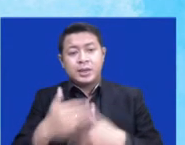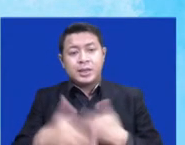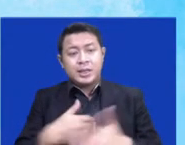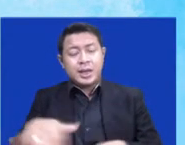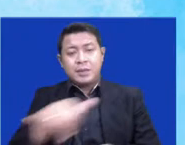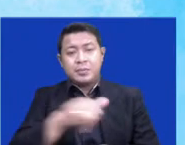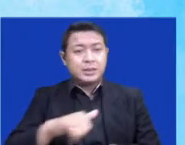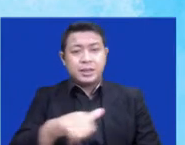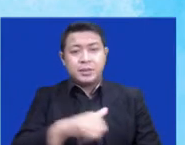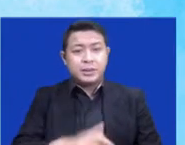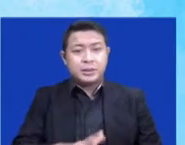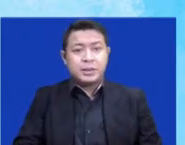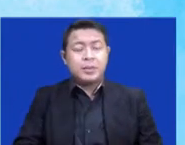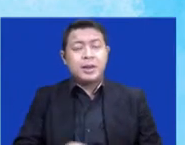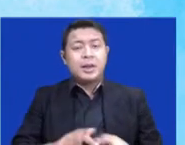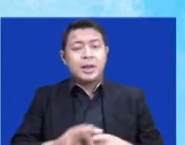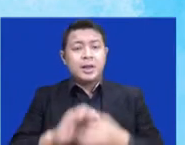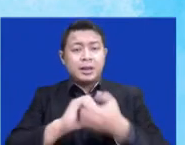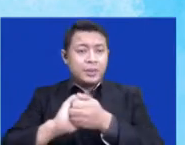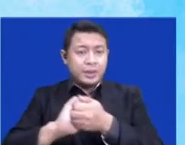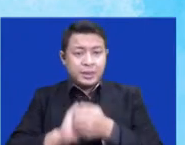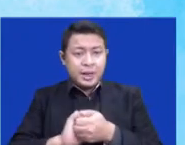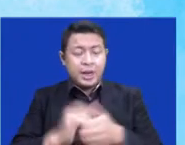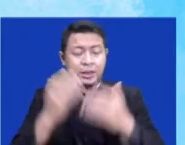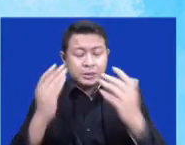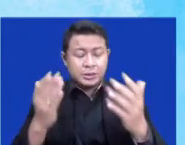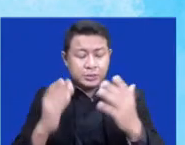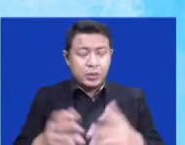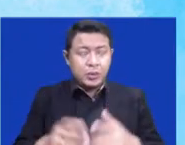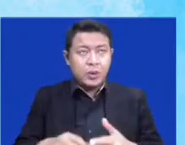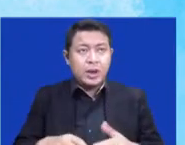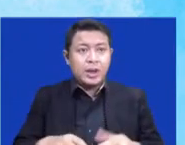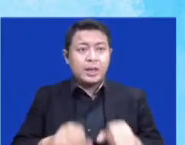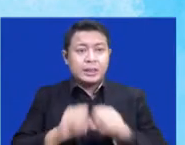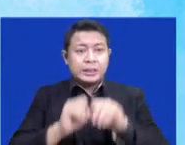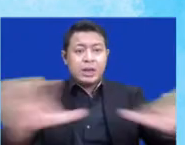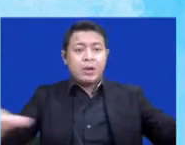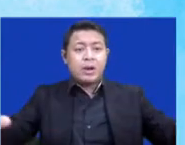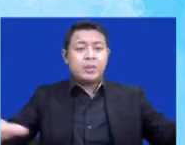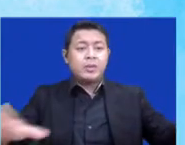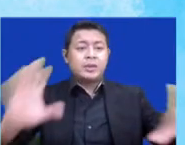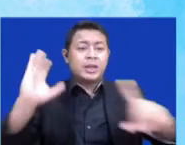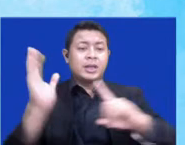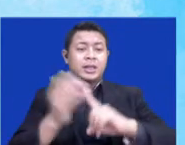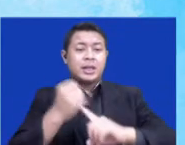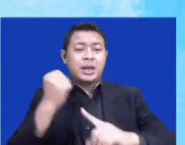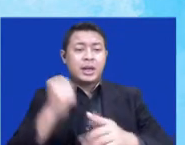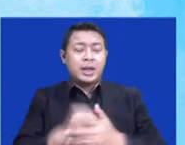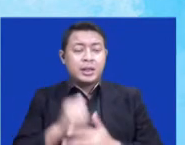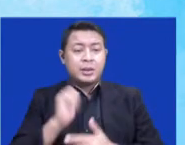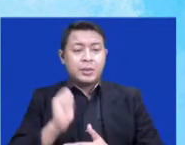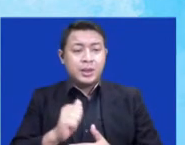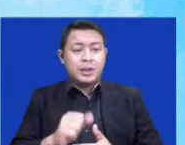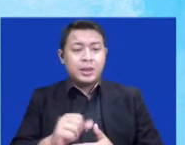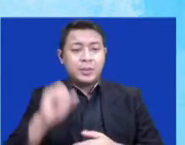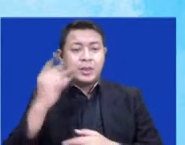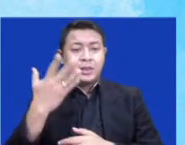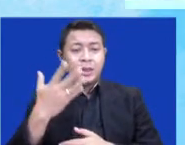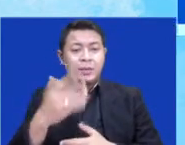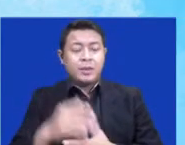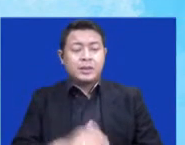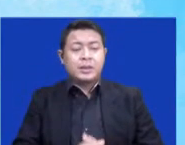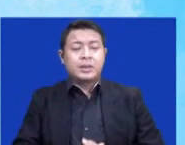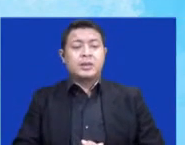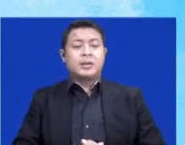bentuk kemitraan, ini mudah-mudahan jangkauannya lebih luas dan targetnya tentu bisa lebih cepat tercapai. Kira-kira begitu ya Pak